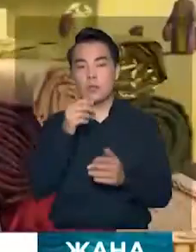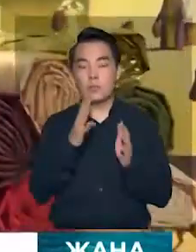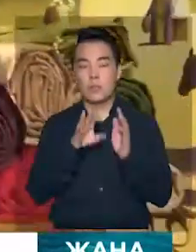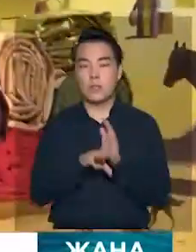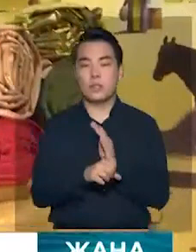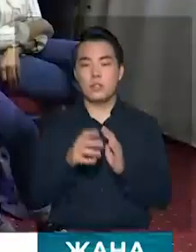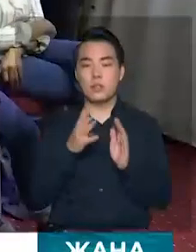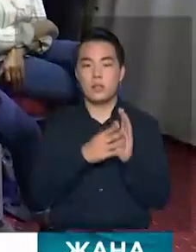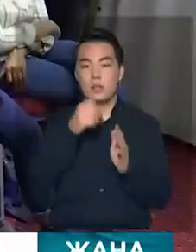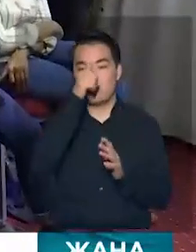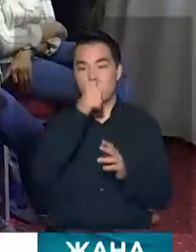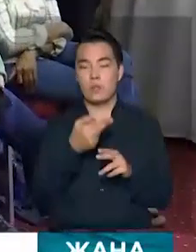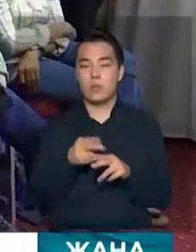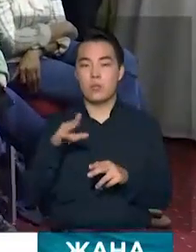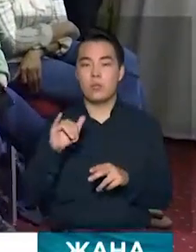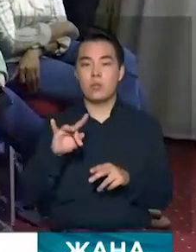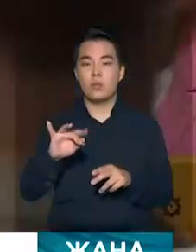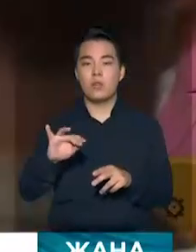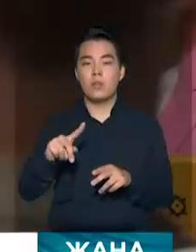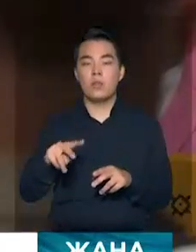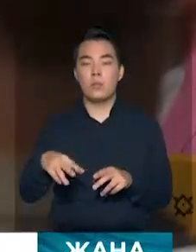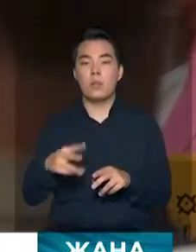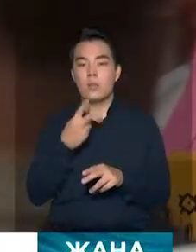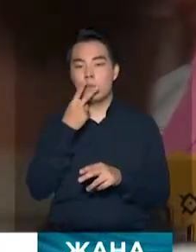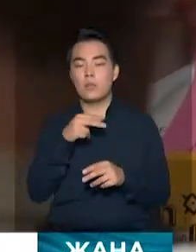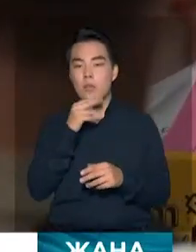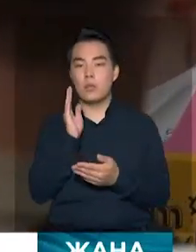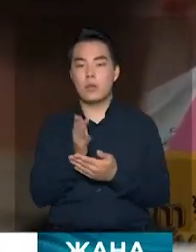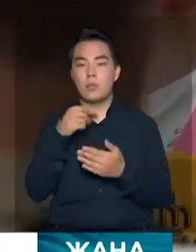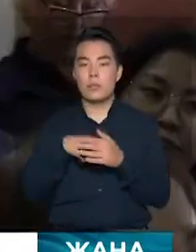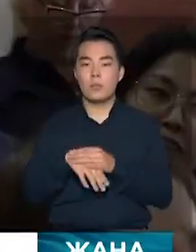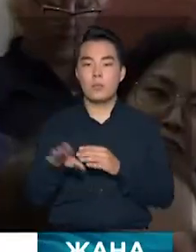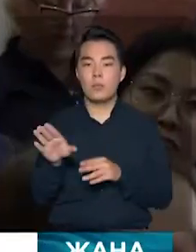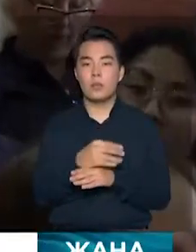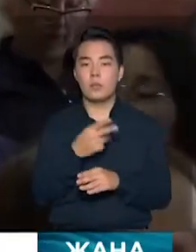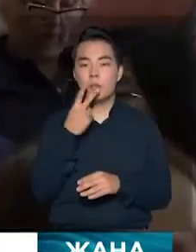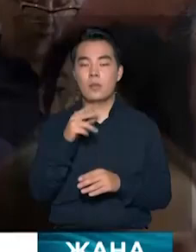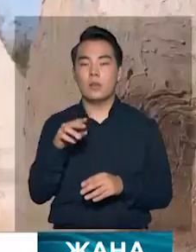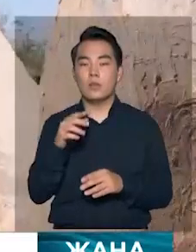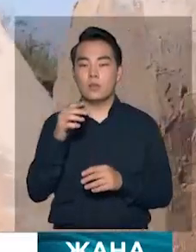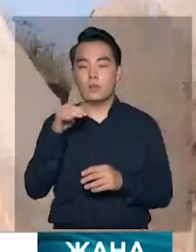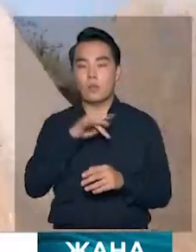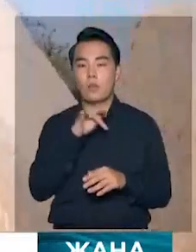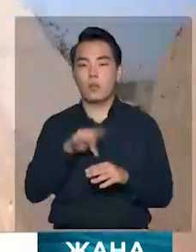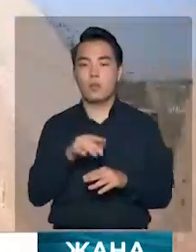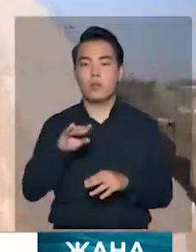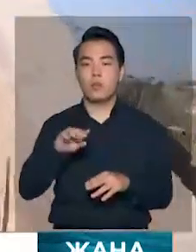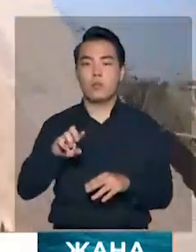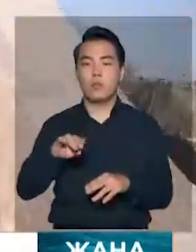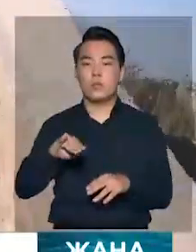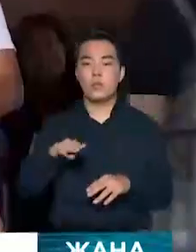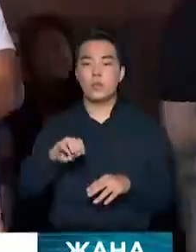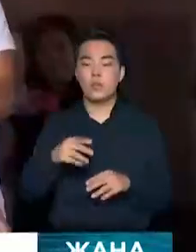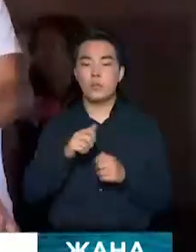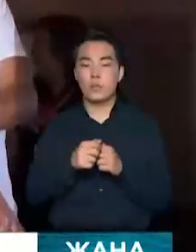туризм саласының өзінен 16 миллиард 762 миллион теңге табыс тапқан. Туризммен түскен түсім қала бюджетінің 3,1% құрады. Биыл